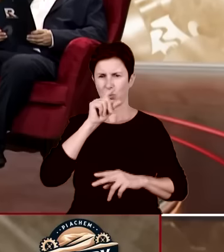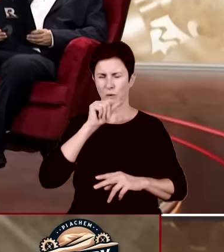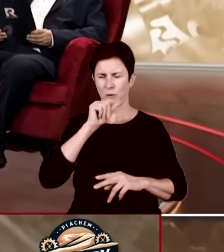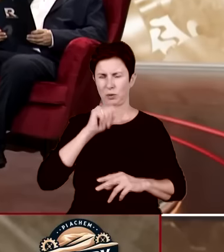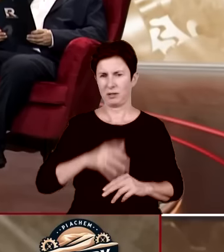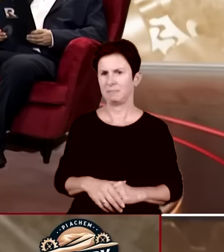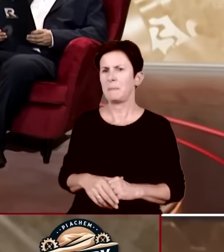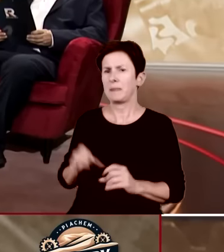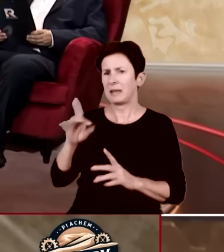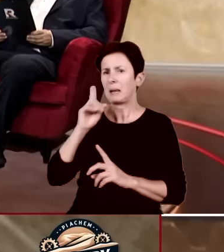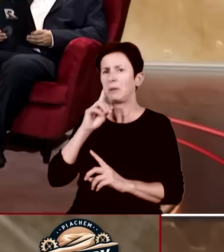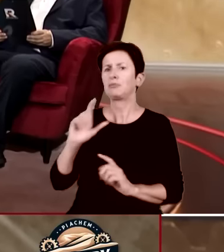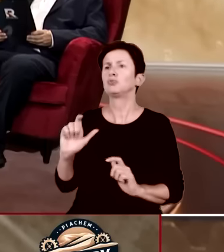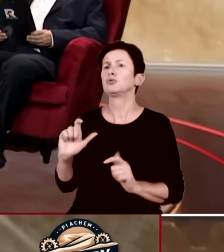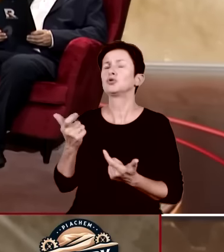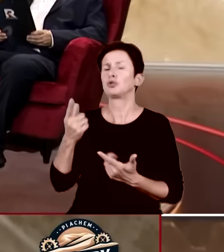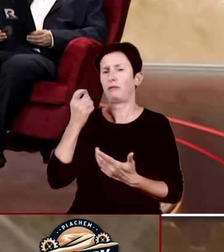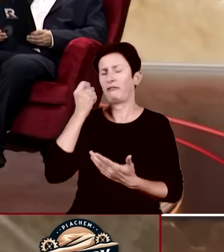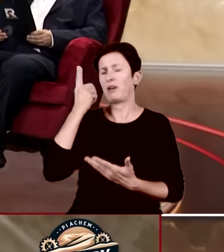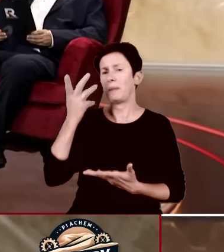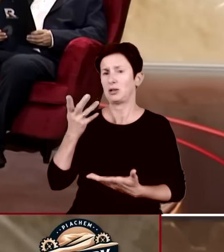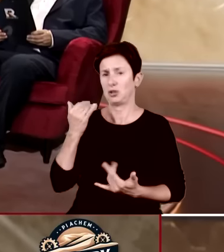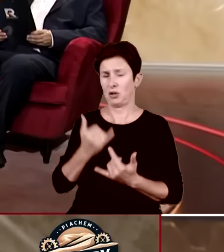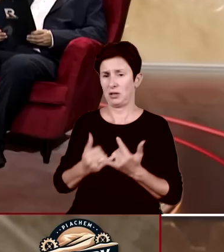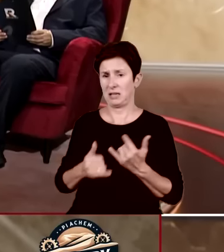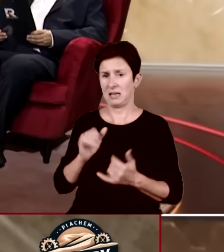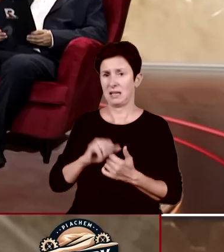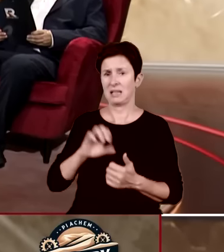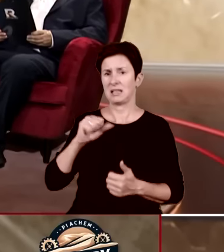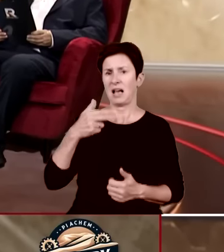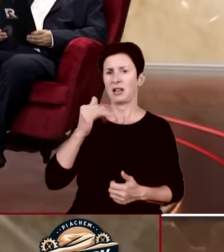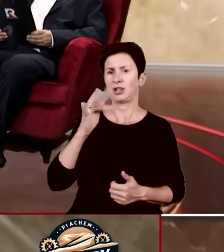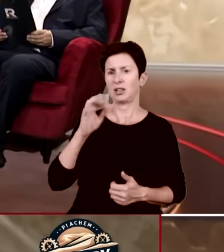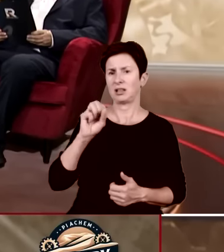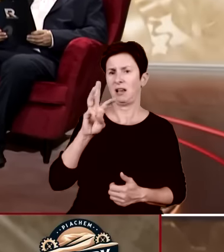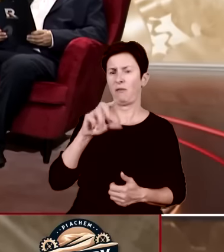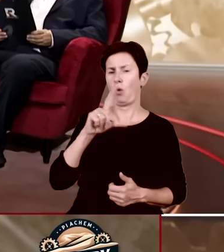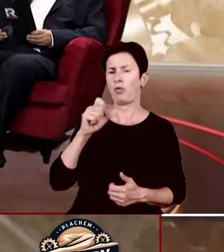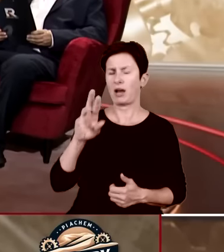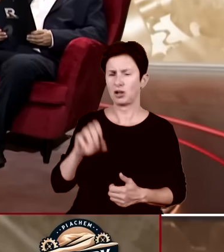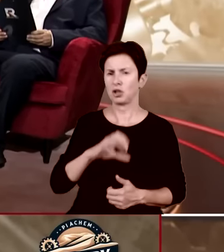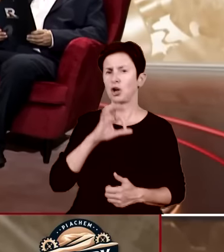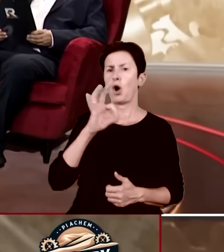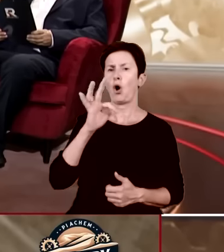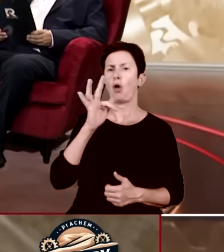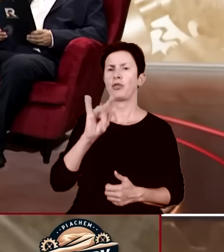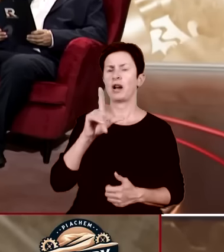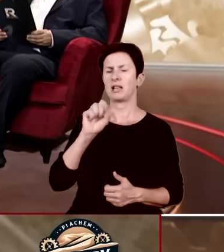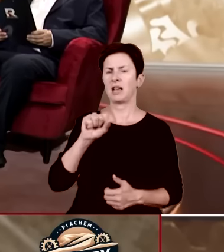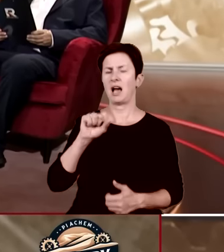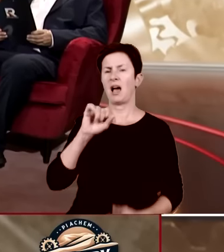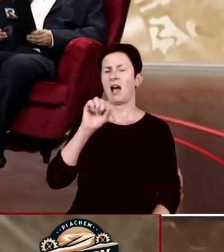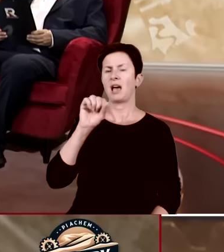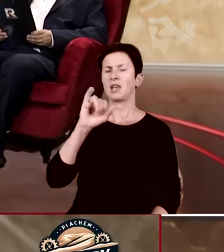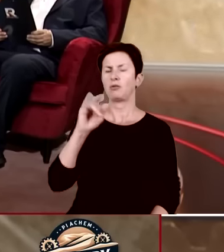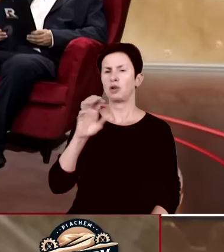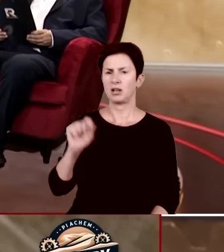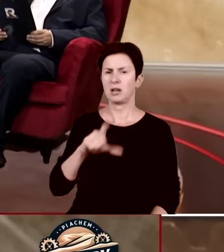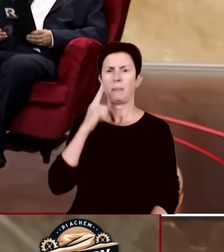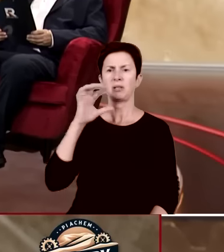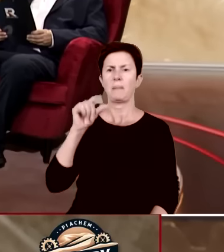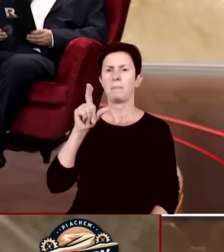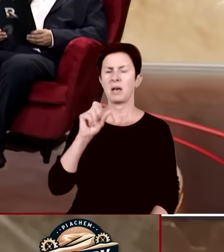wymyślić? Tak mówię, no jest, kiedy się pojawia Anita Włodarczyk, kiedy się pojawia Otylia Jędrzejczak, Wojciech Nowicki, Monika Pyrek,